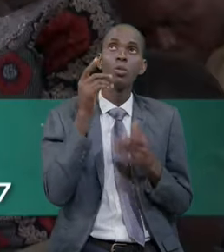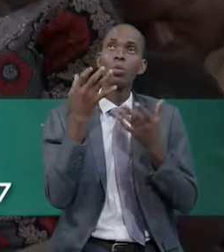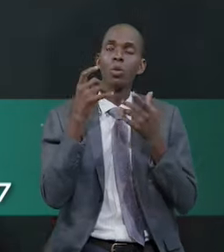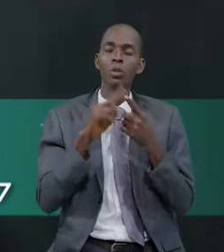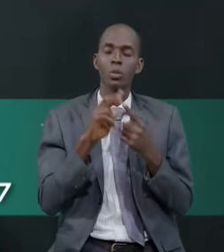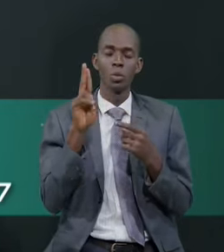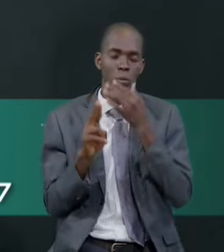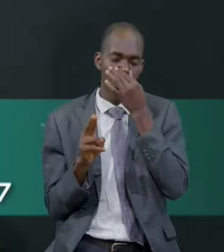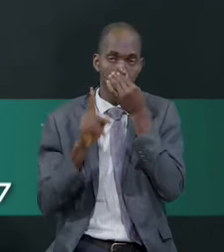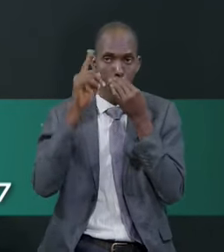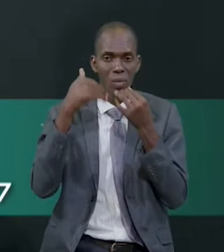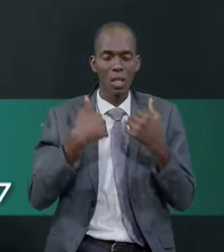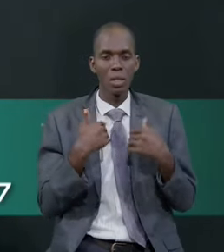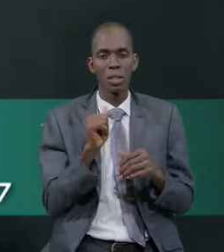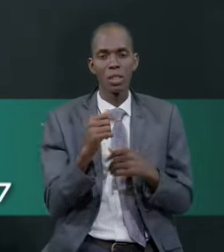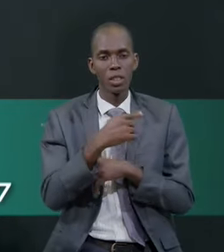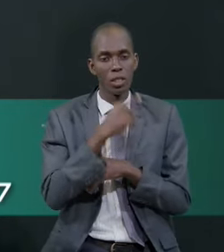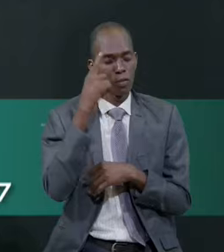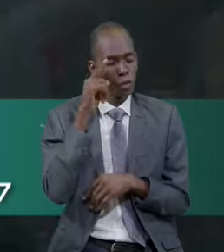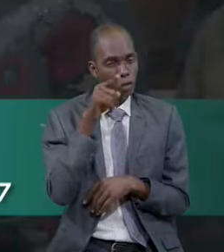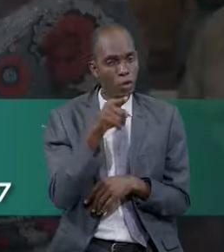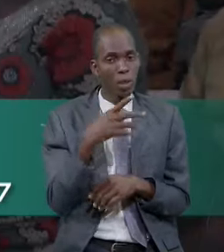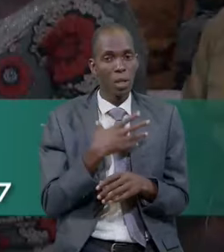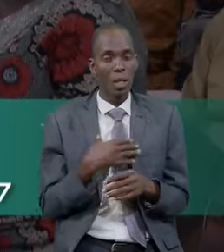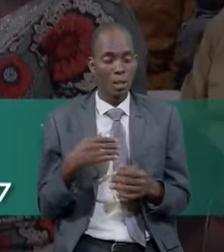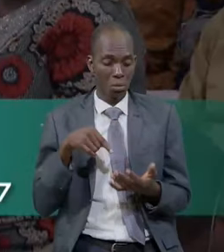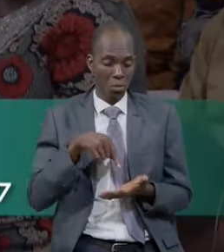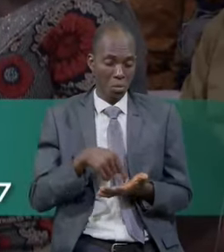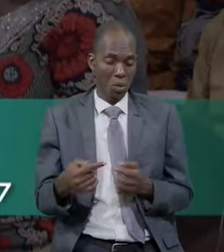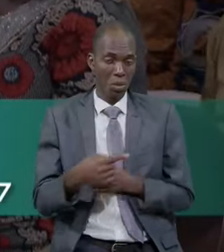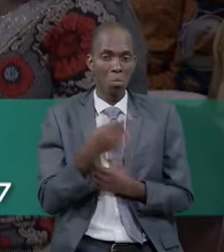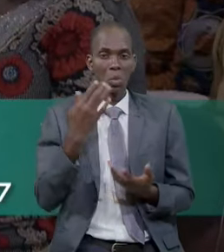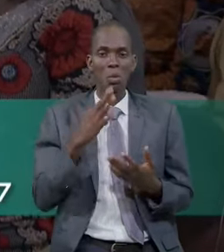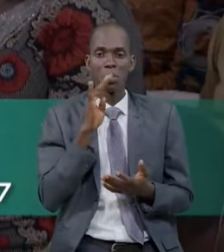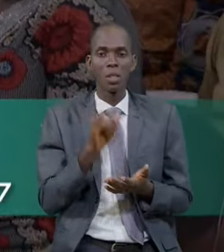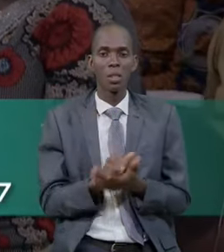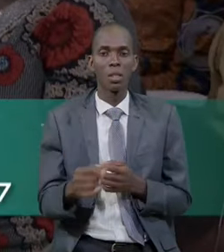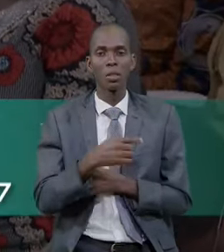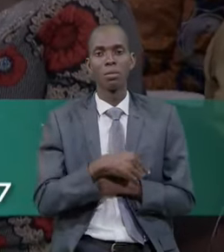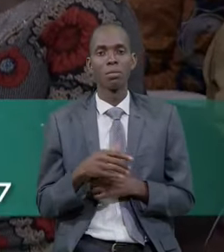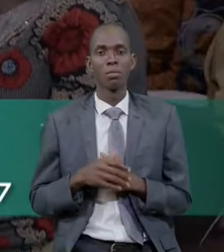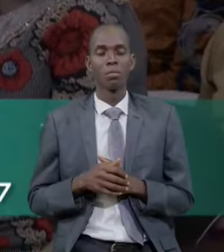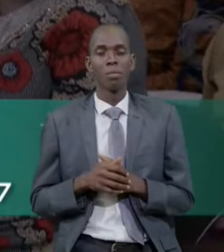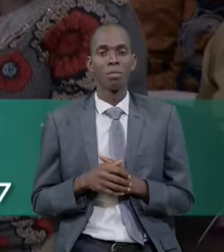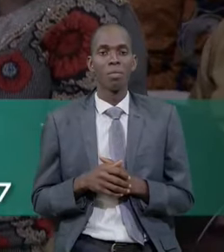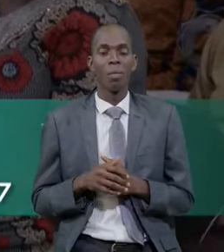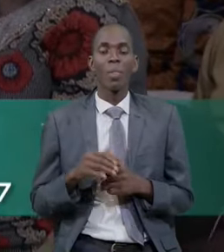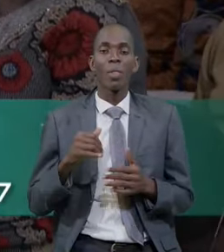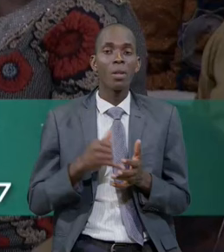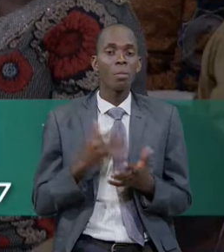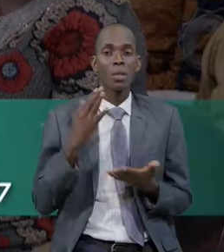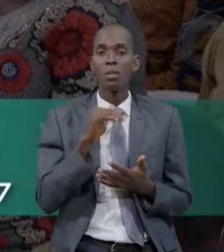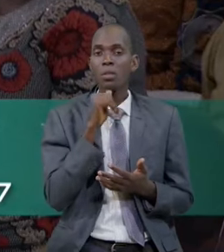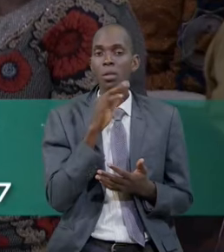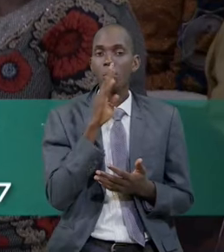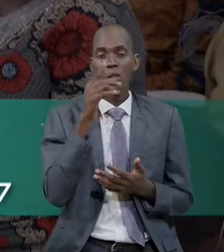jour pour toi. Et ça peut être ce jour. Ça peut ne pas être pour tout le monde. Tout